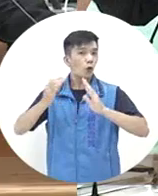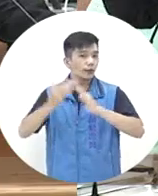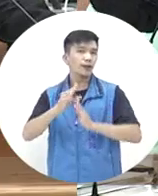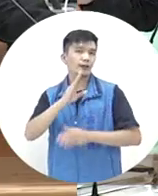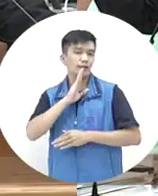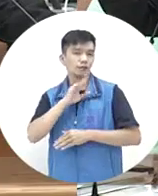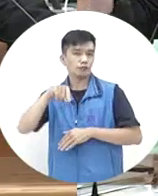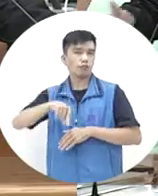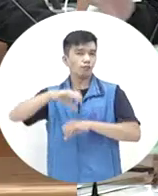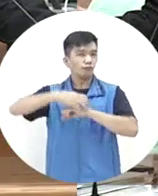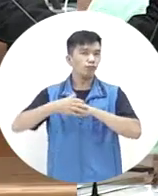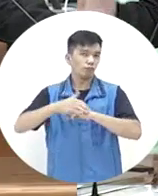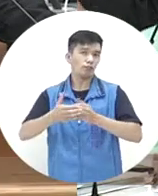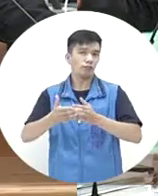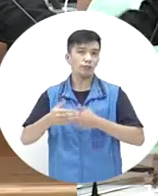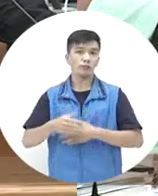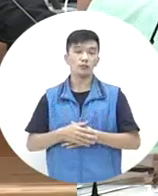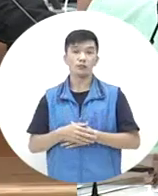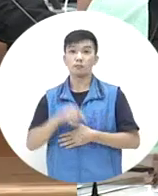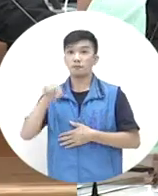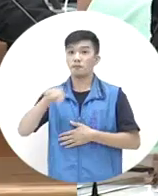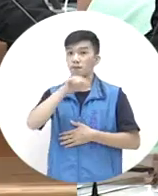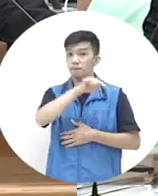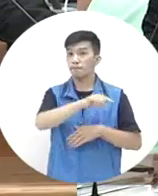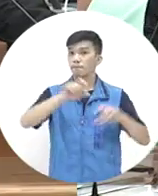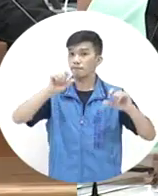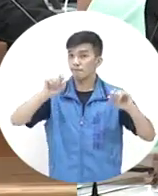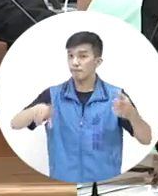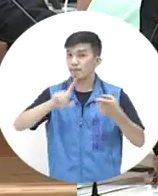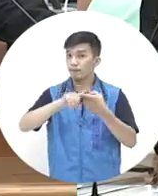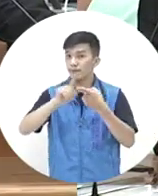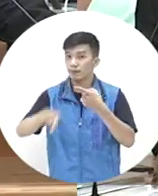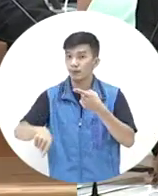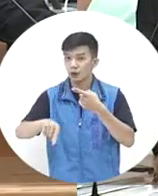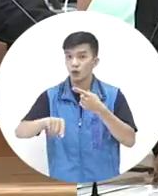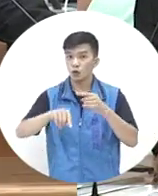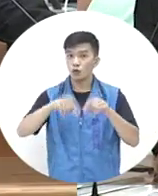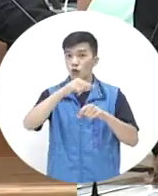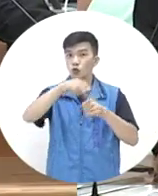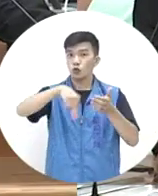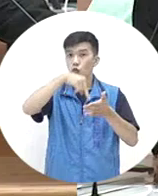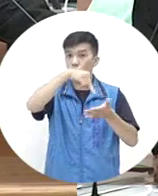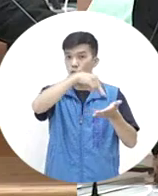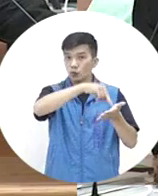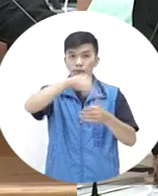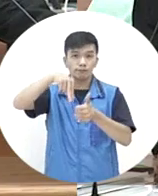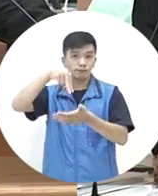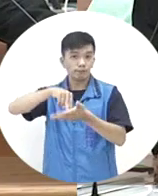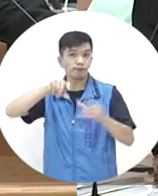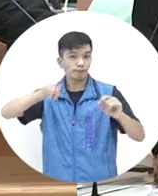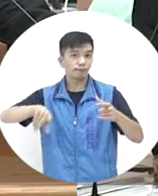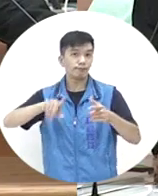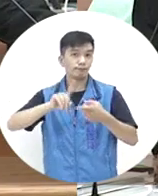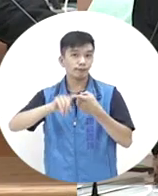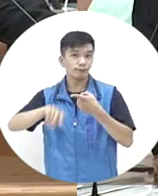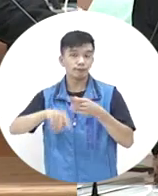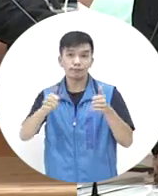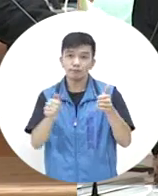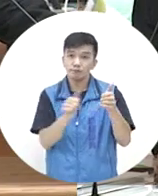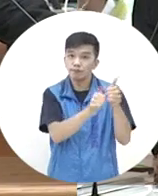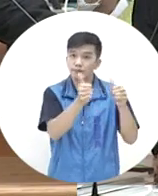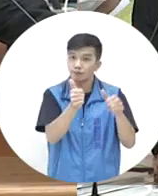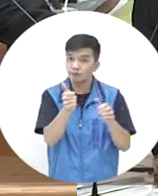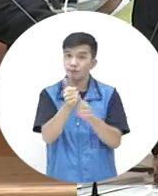民国跟中华人民共和国基本上就是两个各自独立的国家，互不隶属，对不对？ 我们只